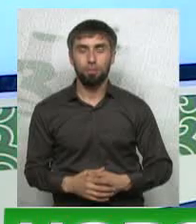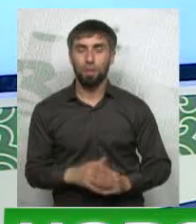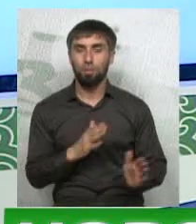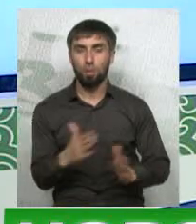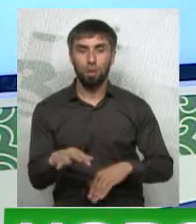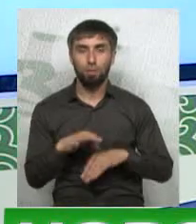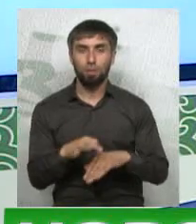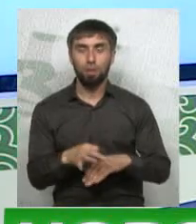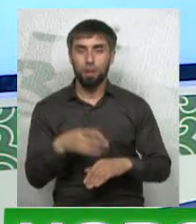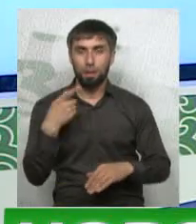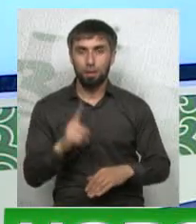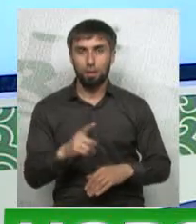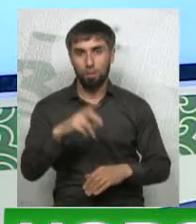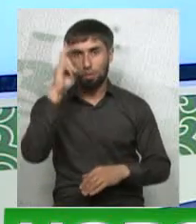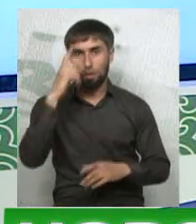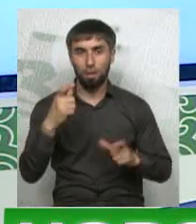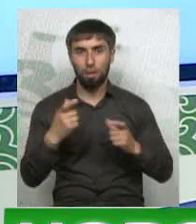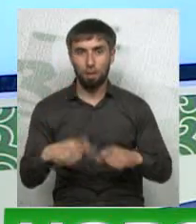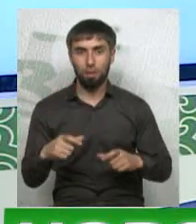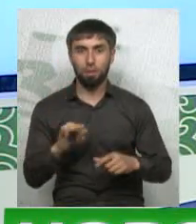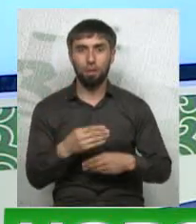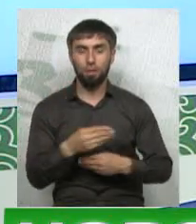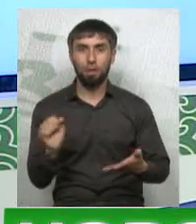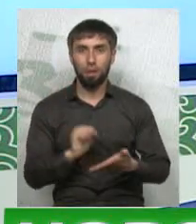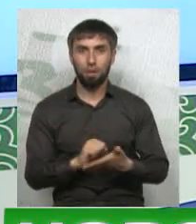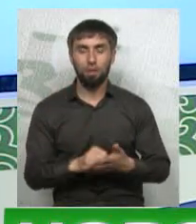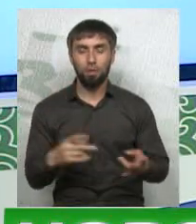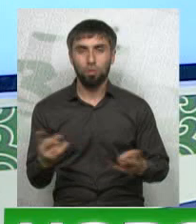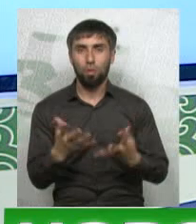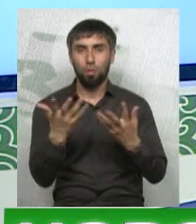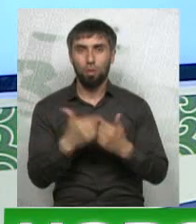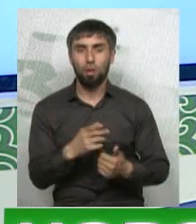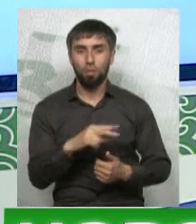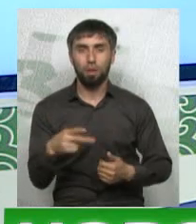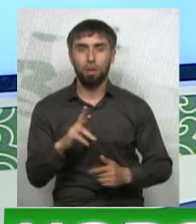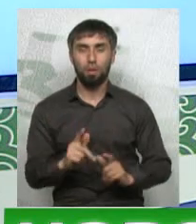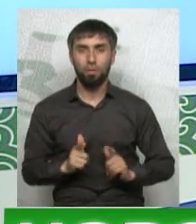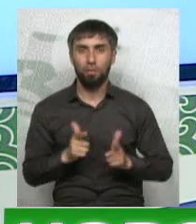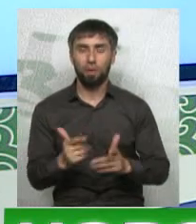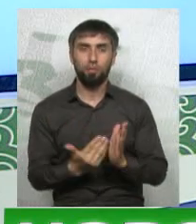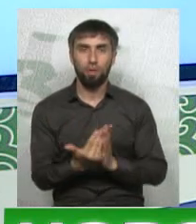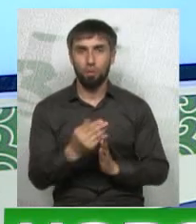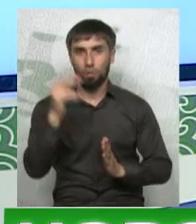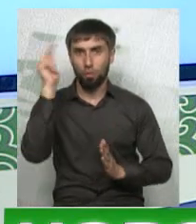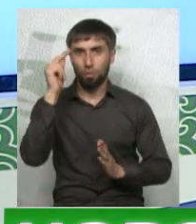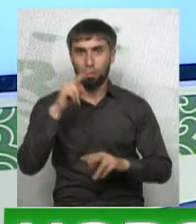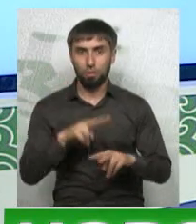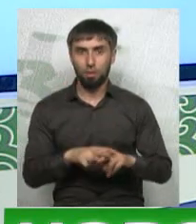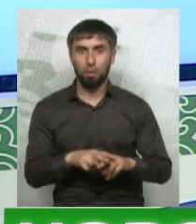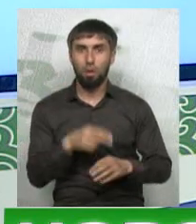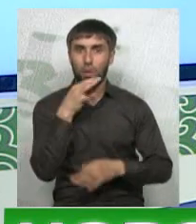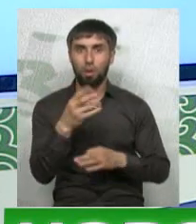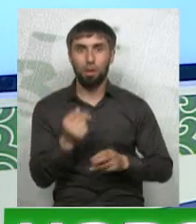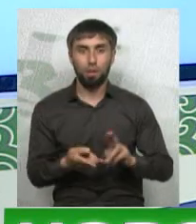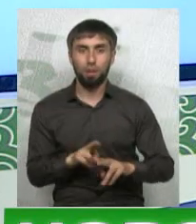Порядок прохождения единого госэкзамена, процедура выдачи аттестатов, нужное количество баллов для поступления в высшие учебные заведения. Ответы